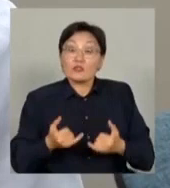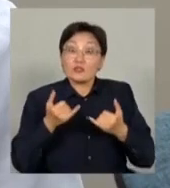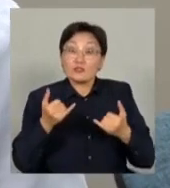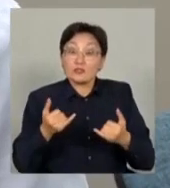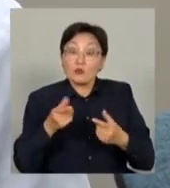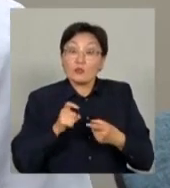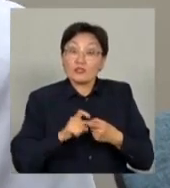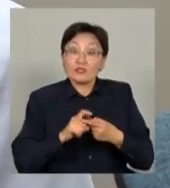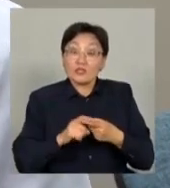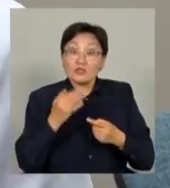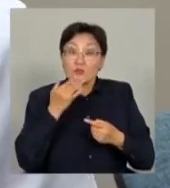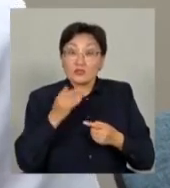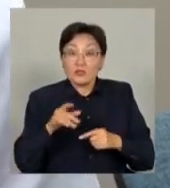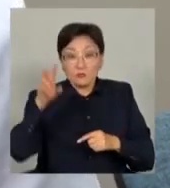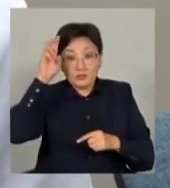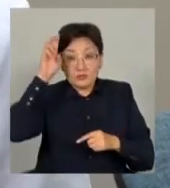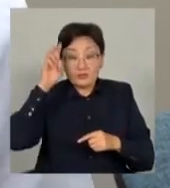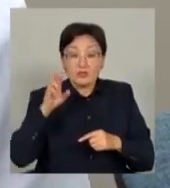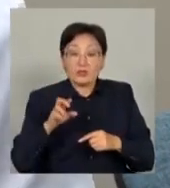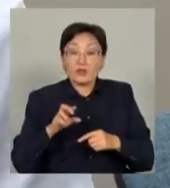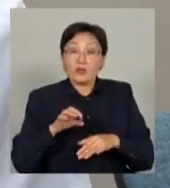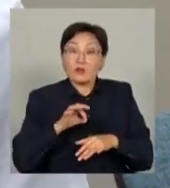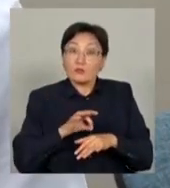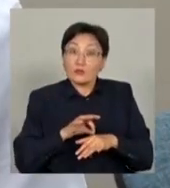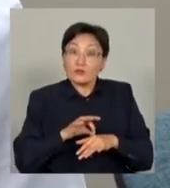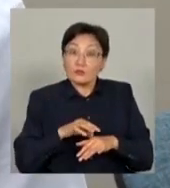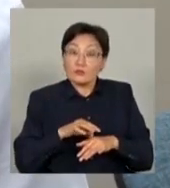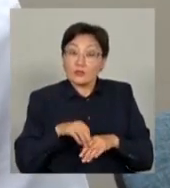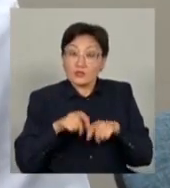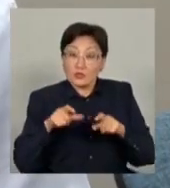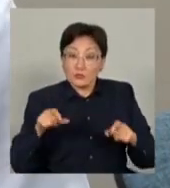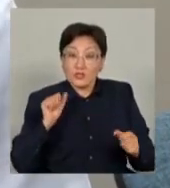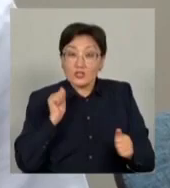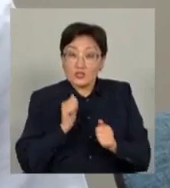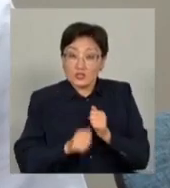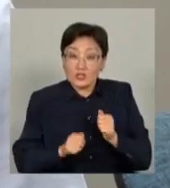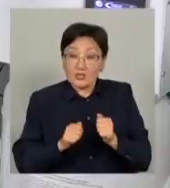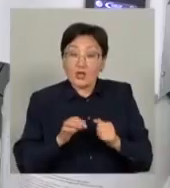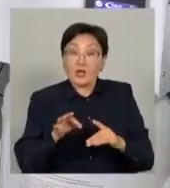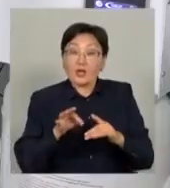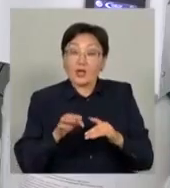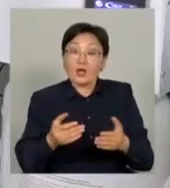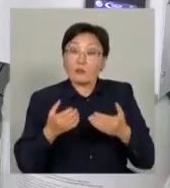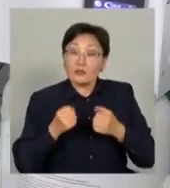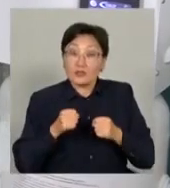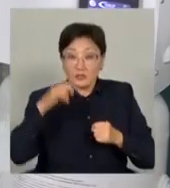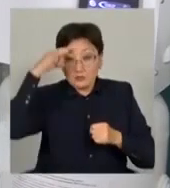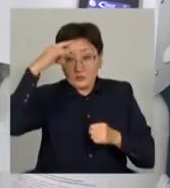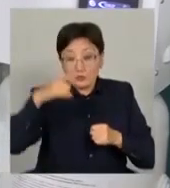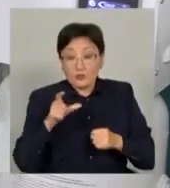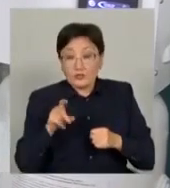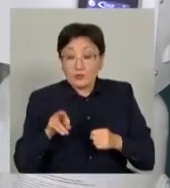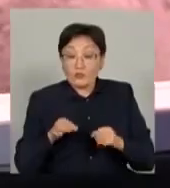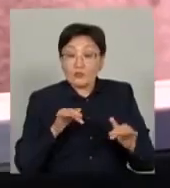көрсетуімізге байланысты шетелдік мемлекеттен пациенттер біз жиі қабылдаймыз. Қазақстанға жасанды